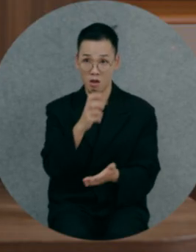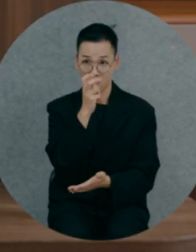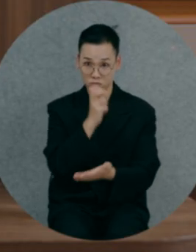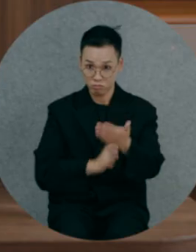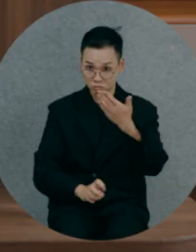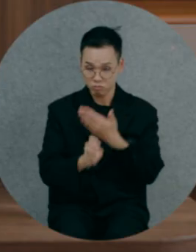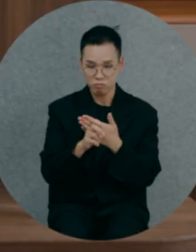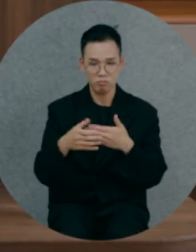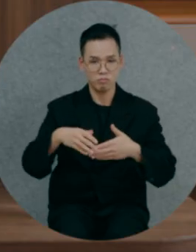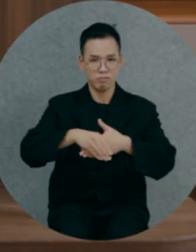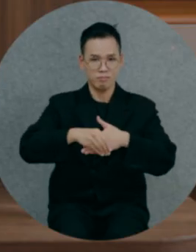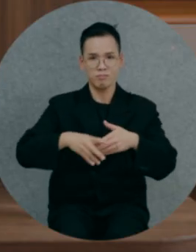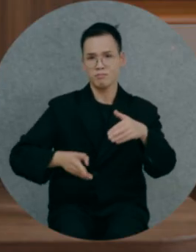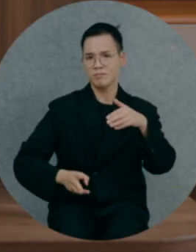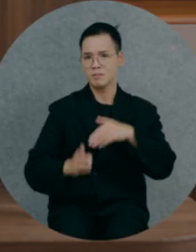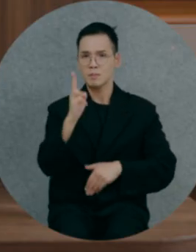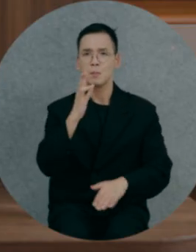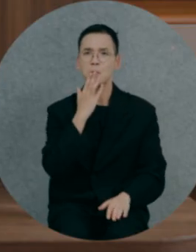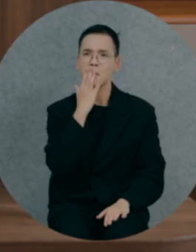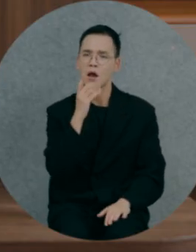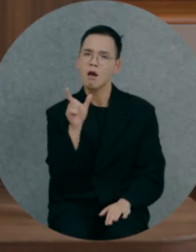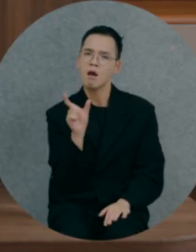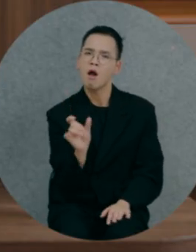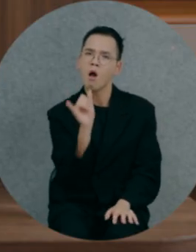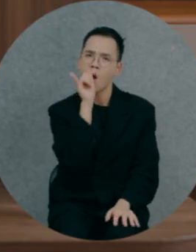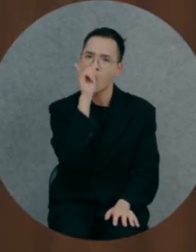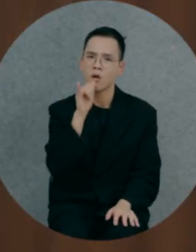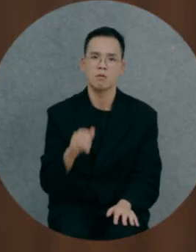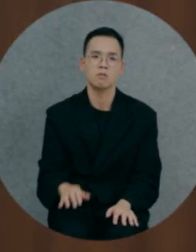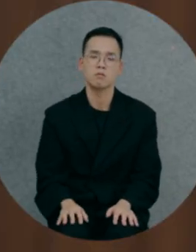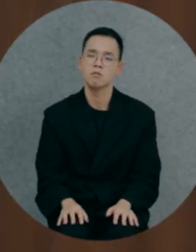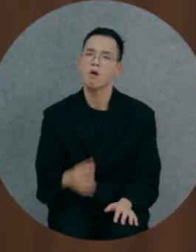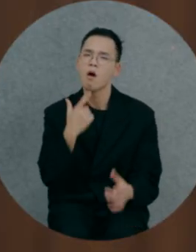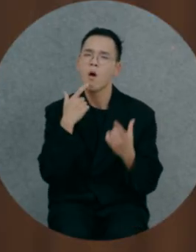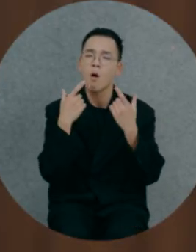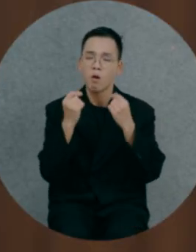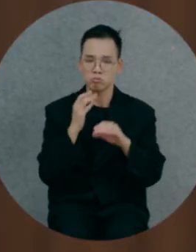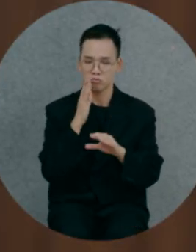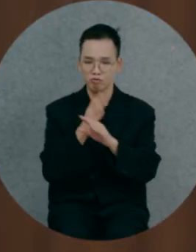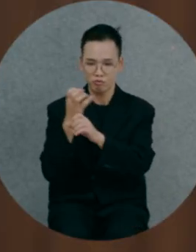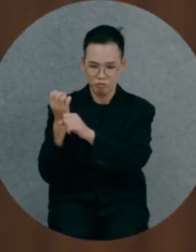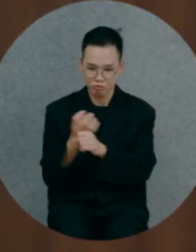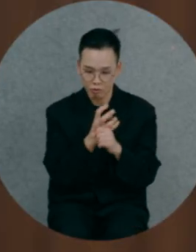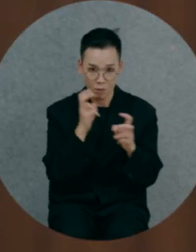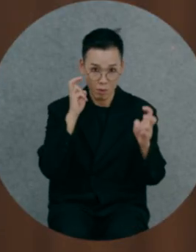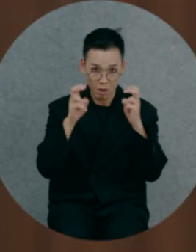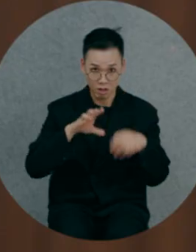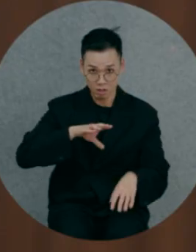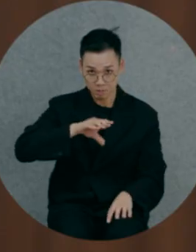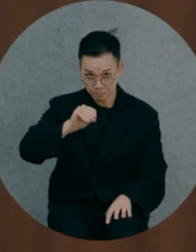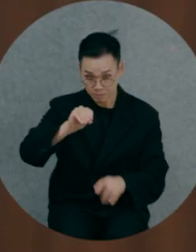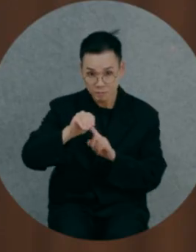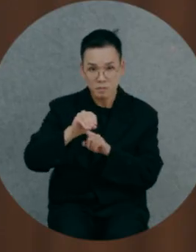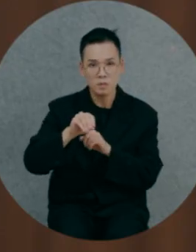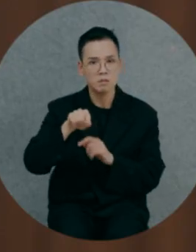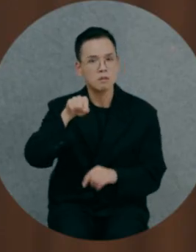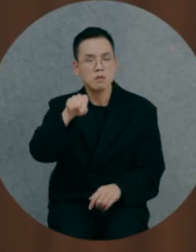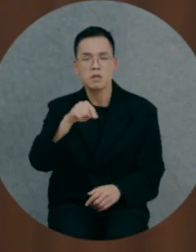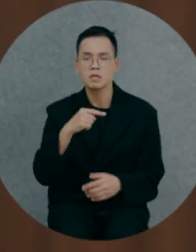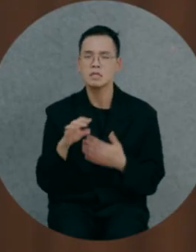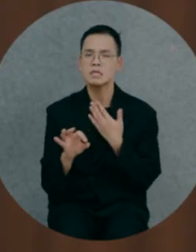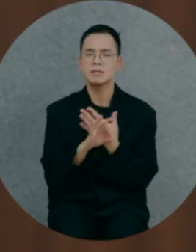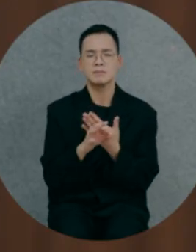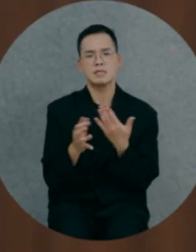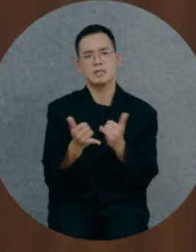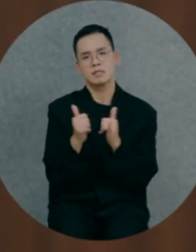위반 시 MOU 취소가 가능하도록 규정하고 있습니다. 이와 같이 중개업자의 개입을 금지하는 것은 이들이